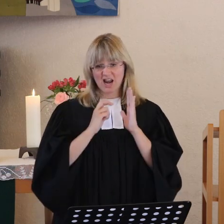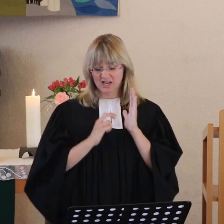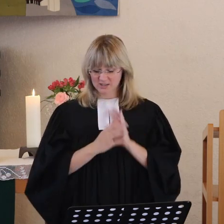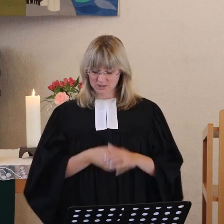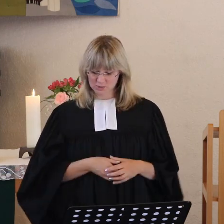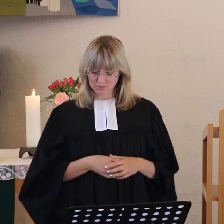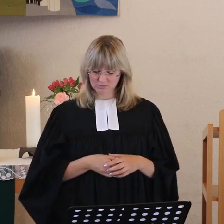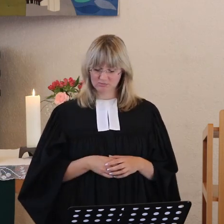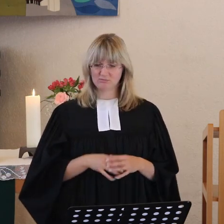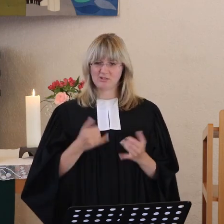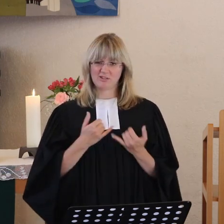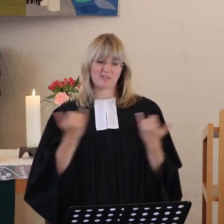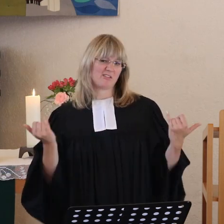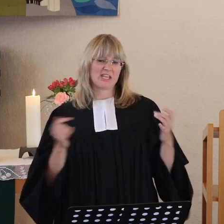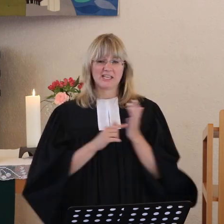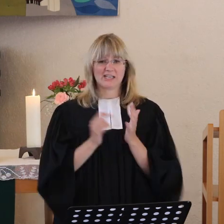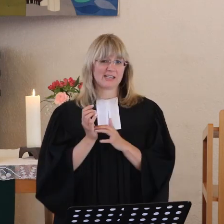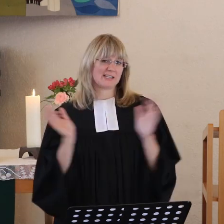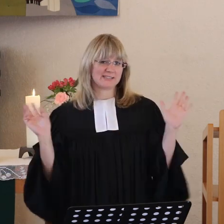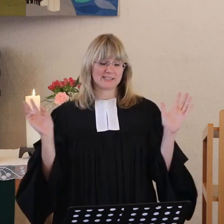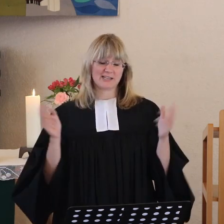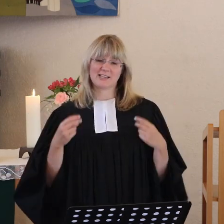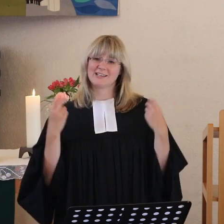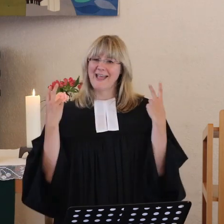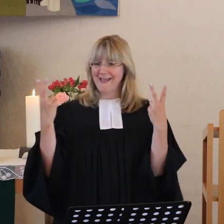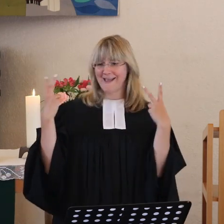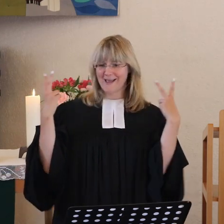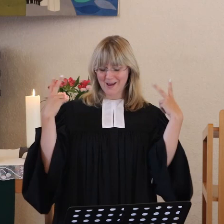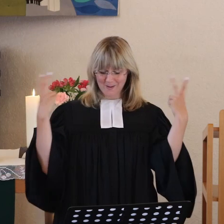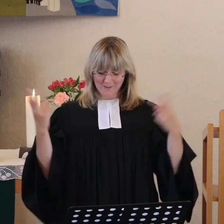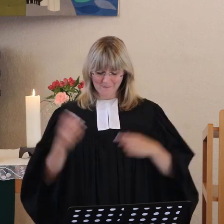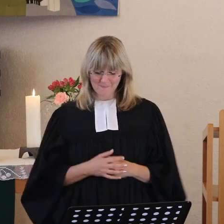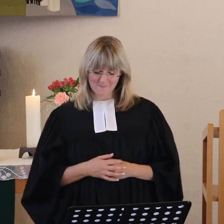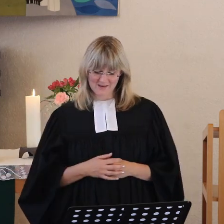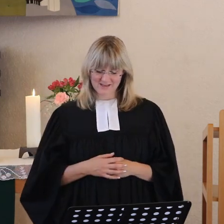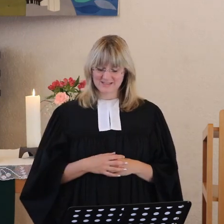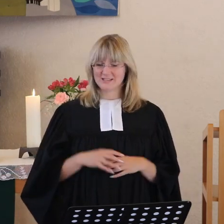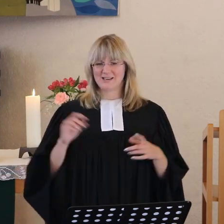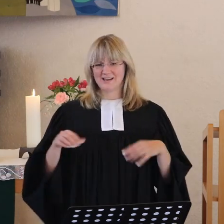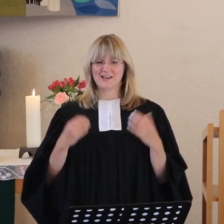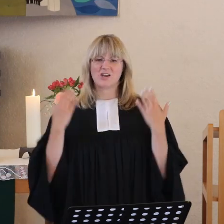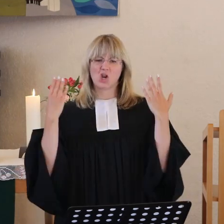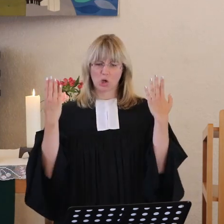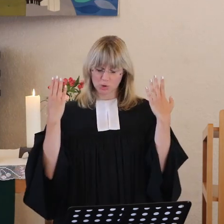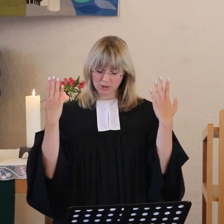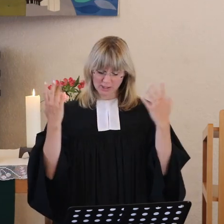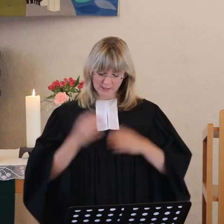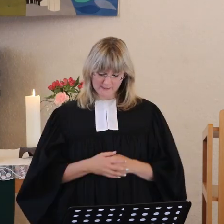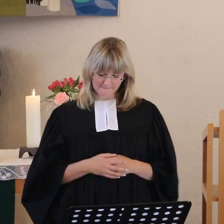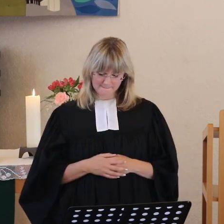Wie geht's Ihnen mit dem Bibeltext, mit der christlichen Hippie-Kommune in